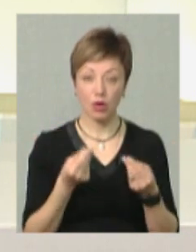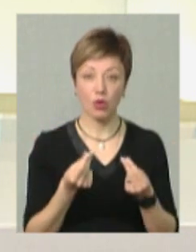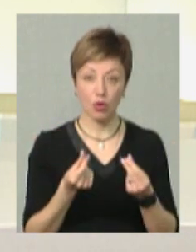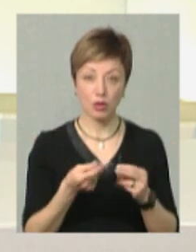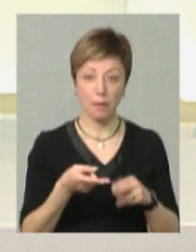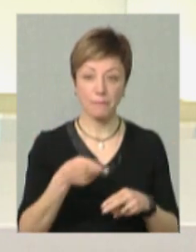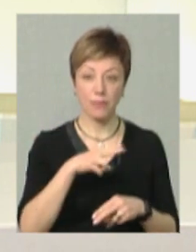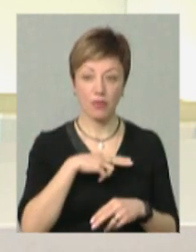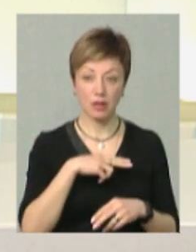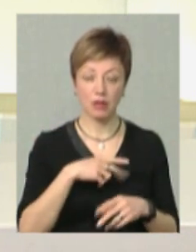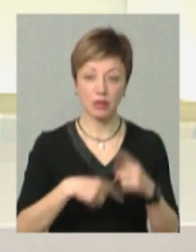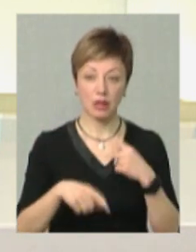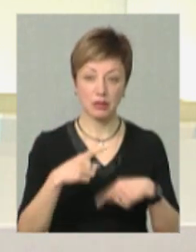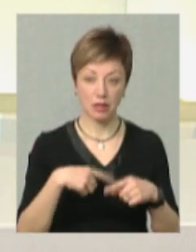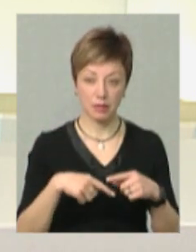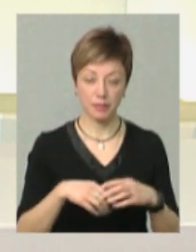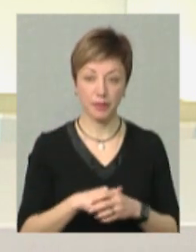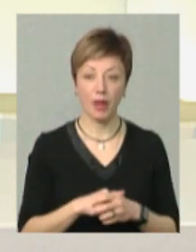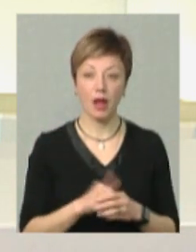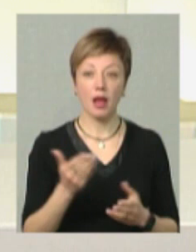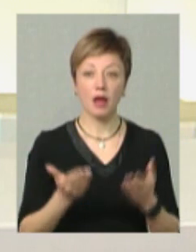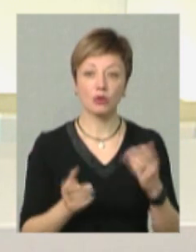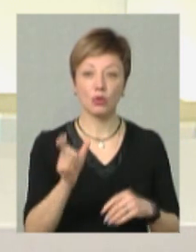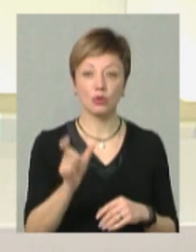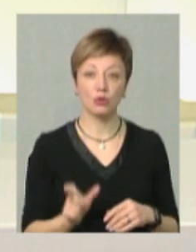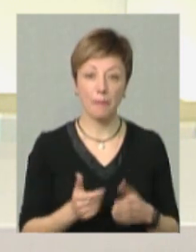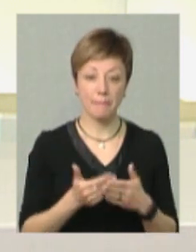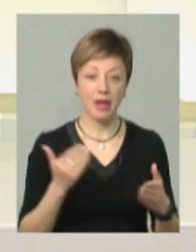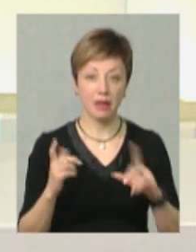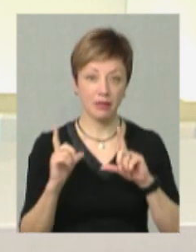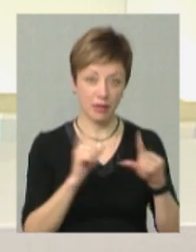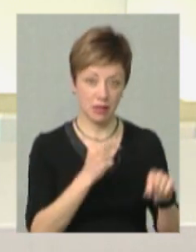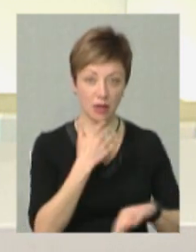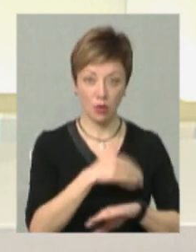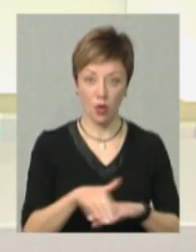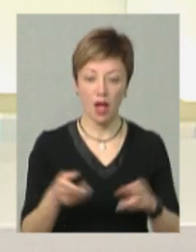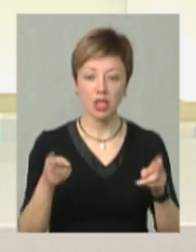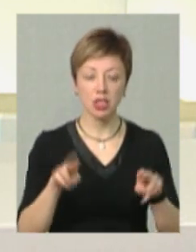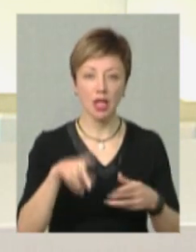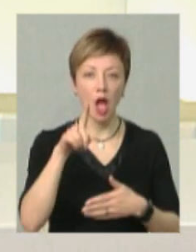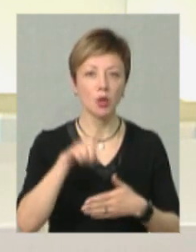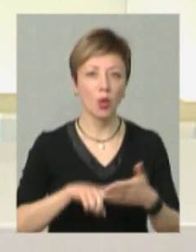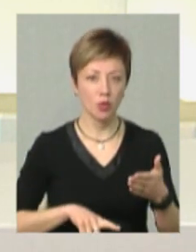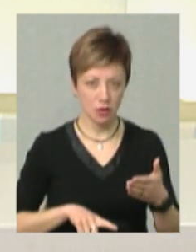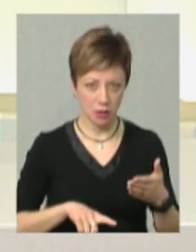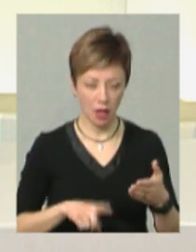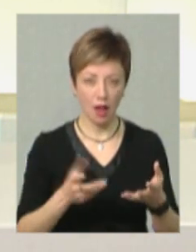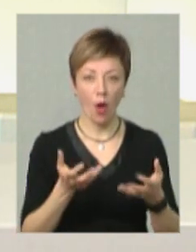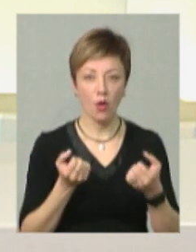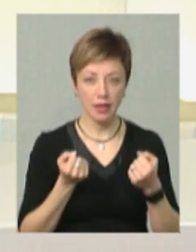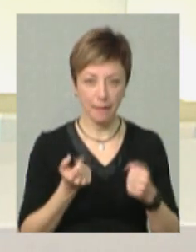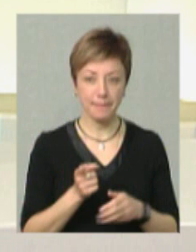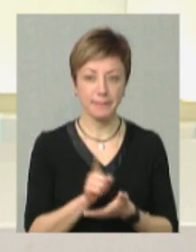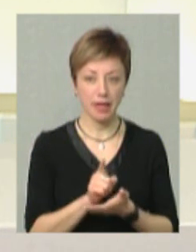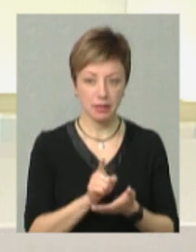гроші повертаються назад. Якщо особа перед тим, як виїжджати за кордон, лишила довіреність на отримання